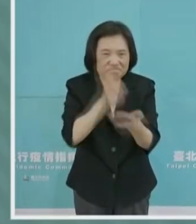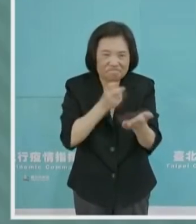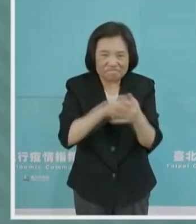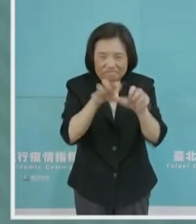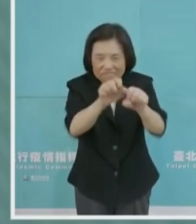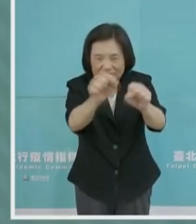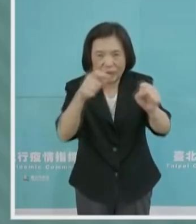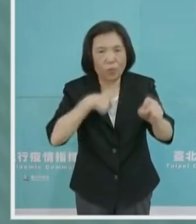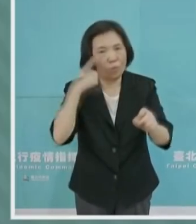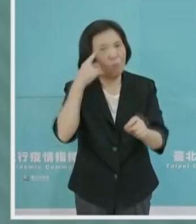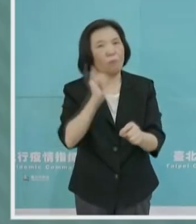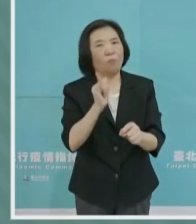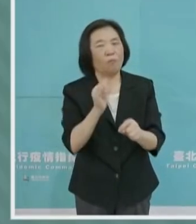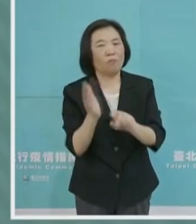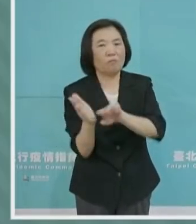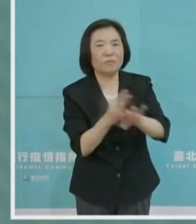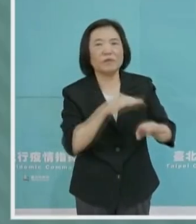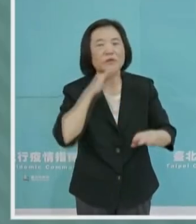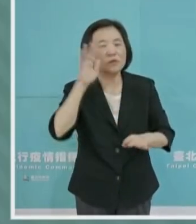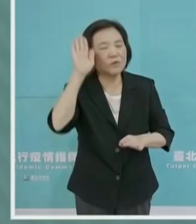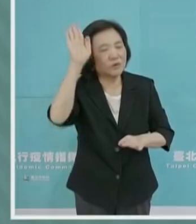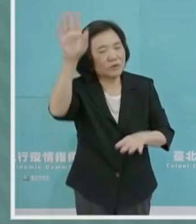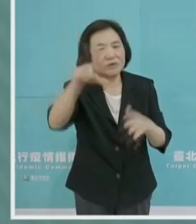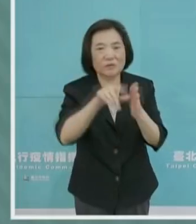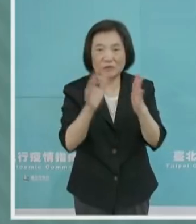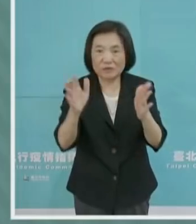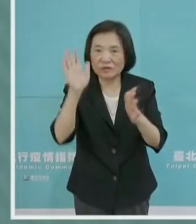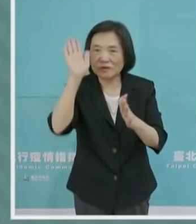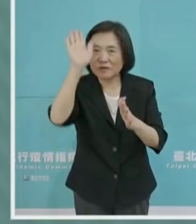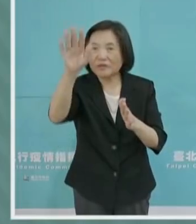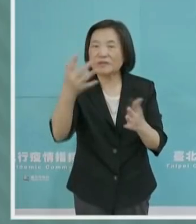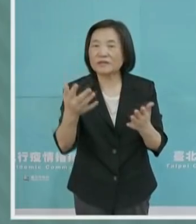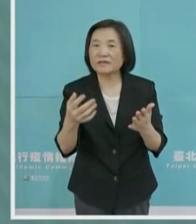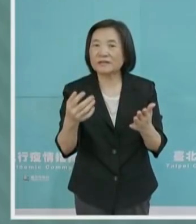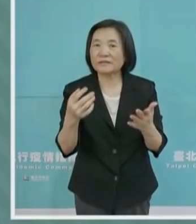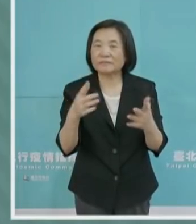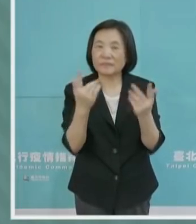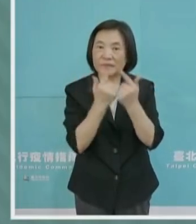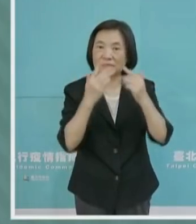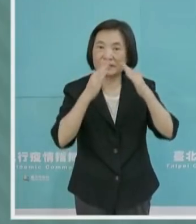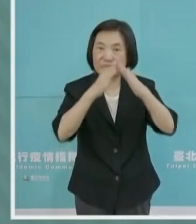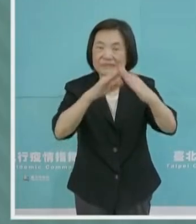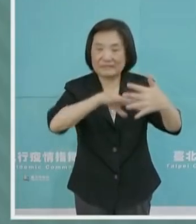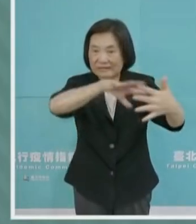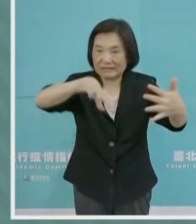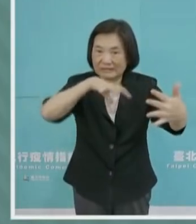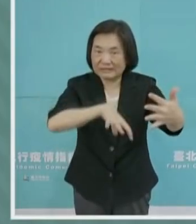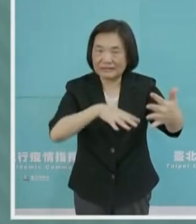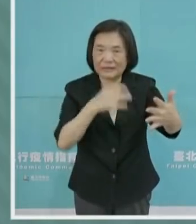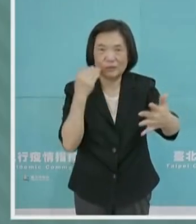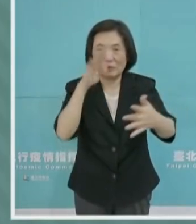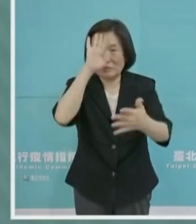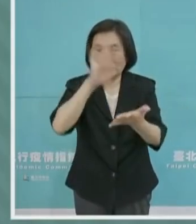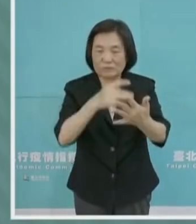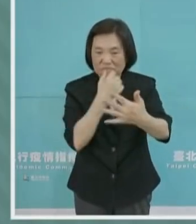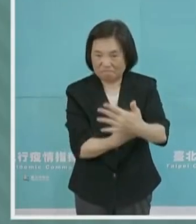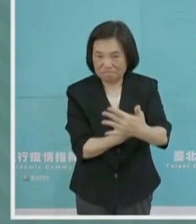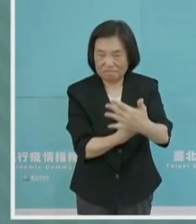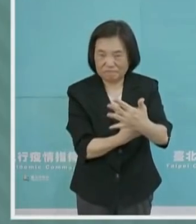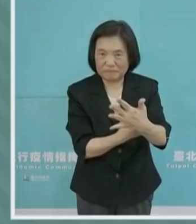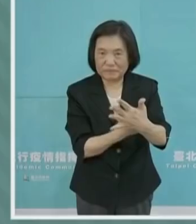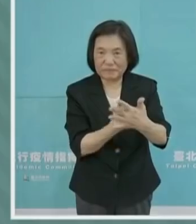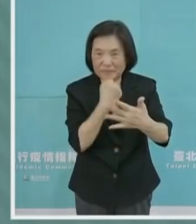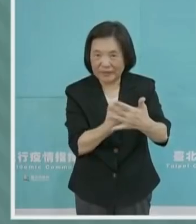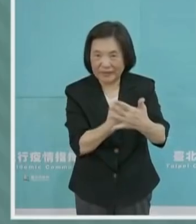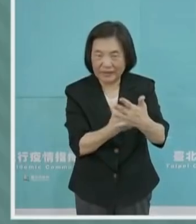效。所以我相信一段时间以后，你知道吗？台北的这些潜伏的感染源哦，应该一